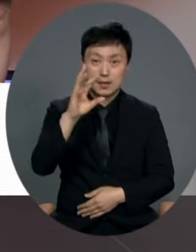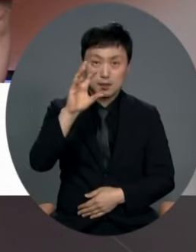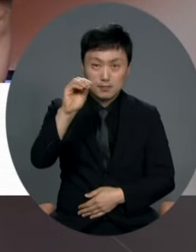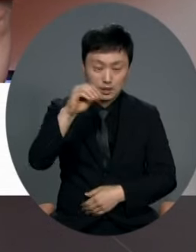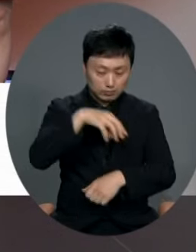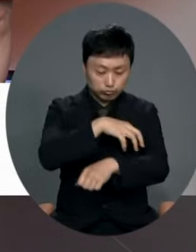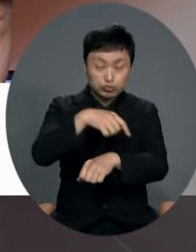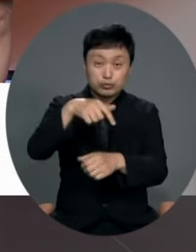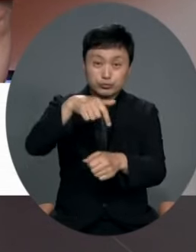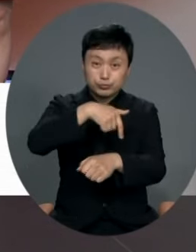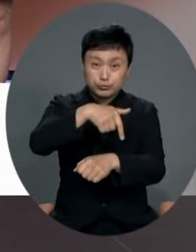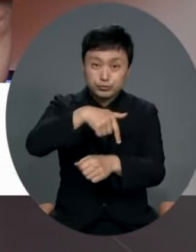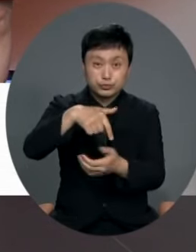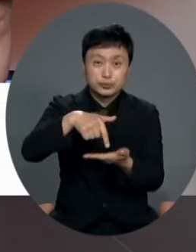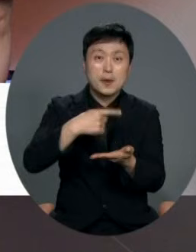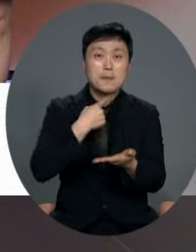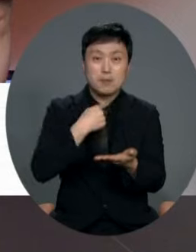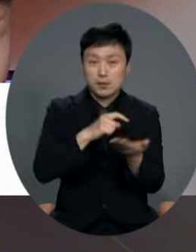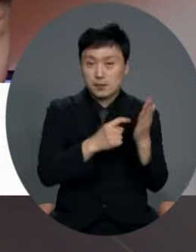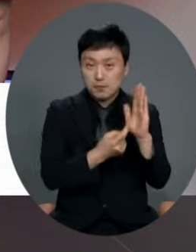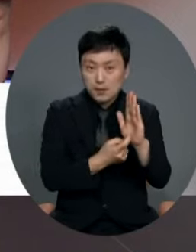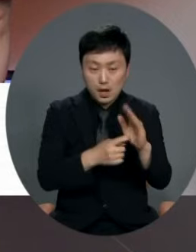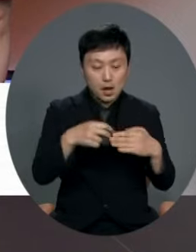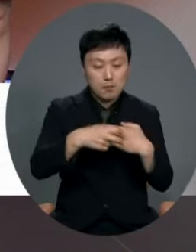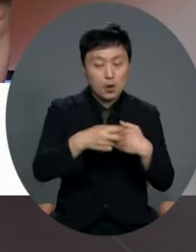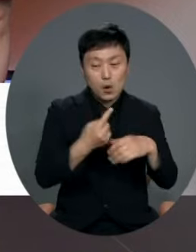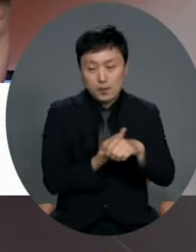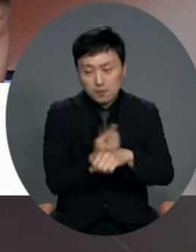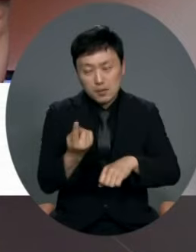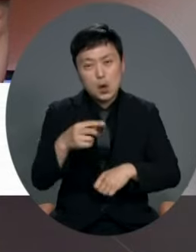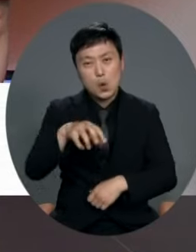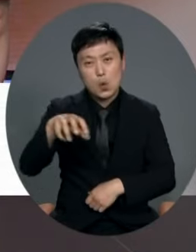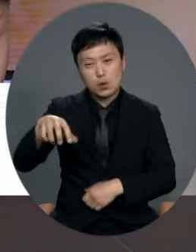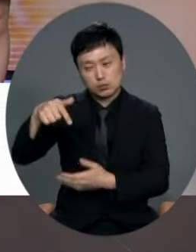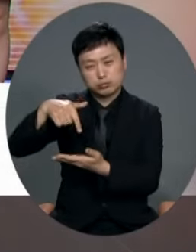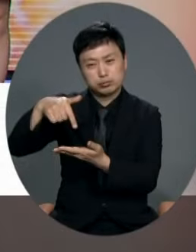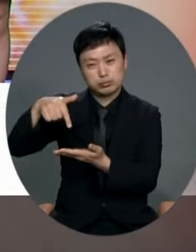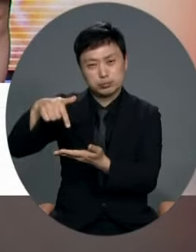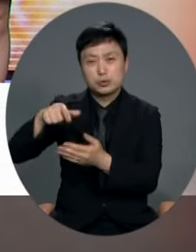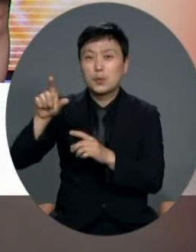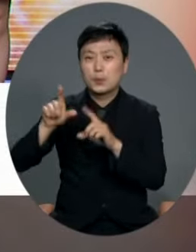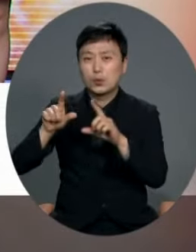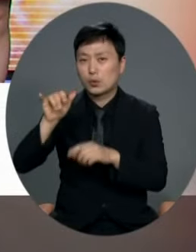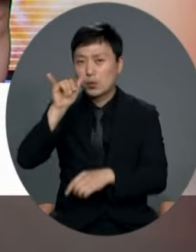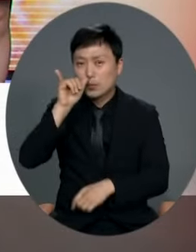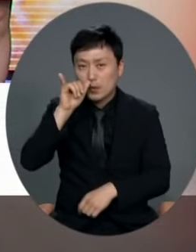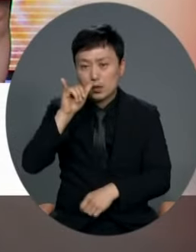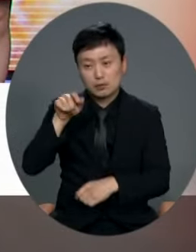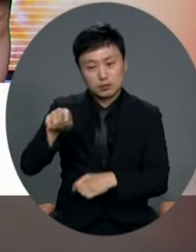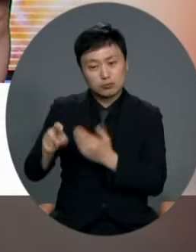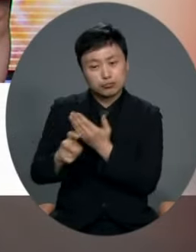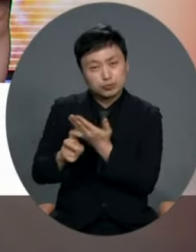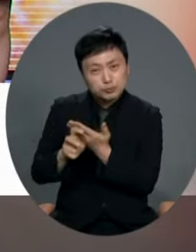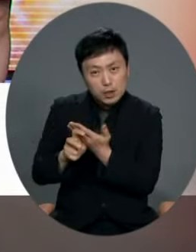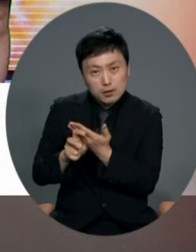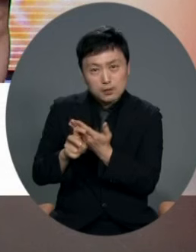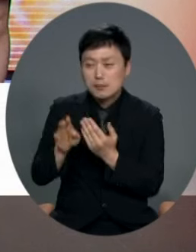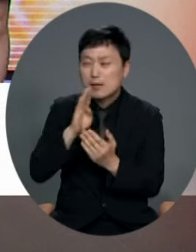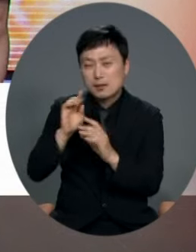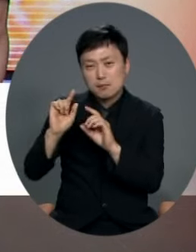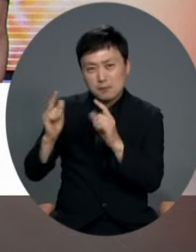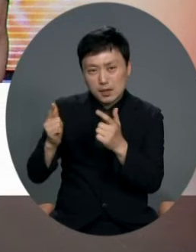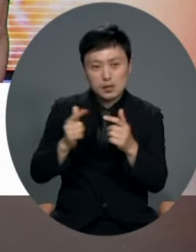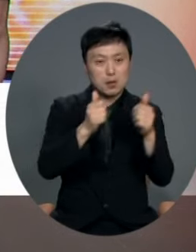통계도 있는데 대부분은 병원 아닌 곳에서 시술을 했습니다. 이를 두고 불법인지 아닌지 법원 판결도 엇갈려서 논란이